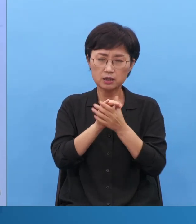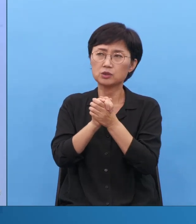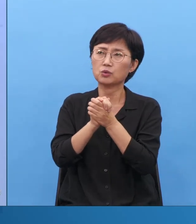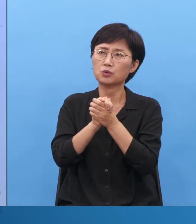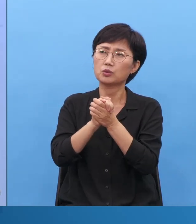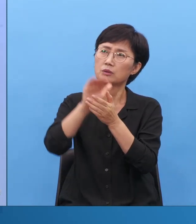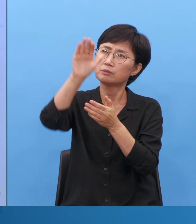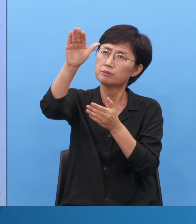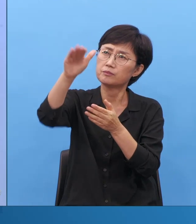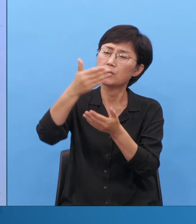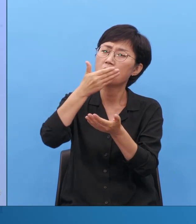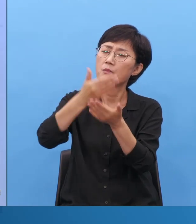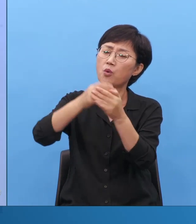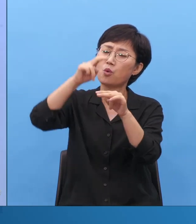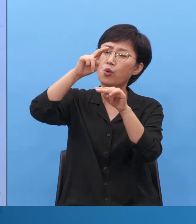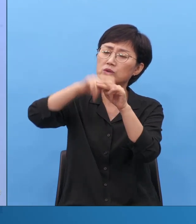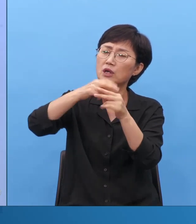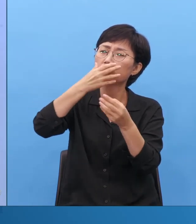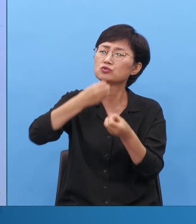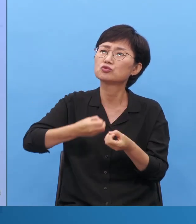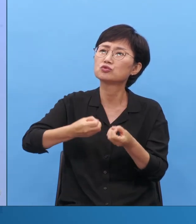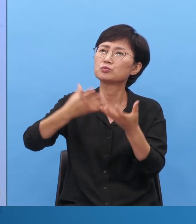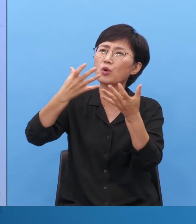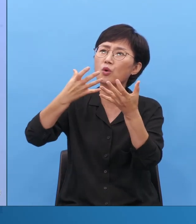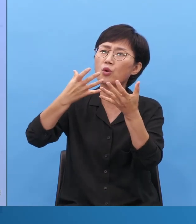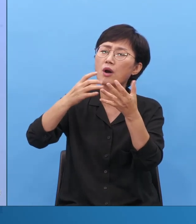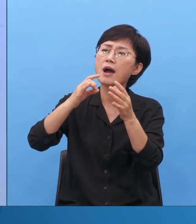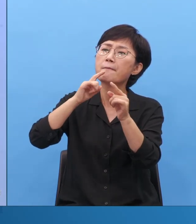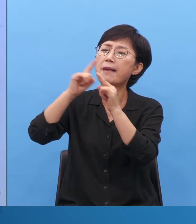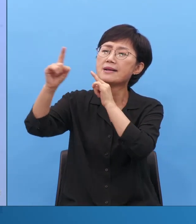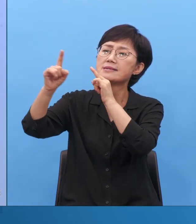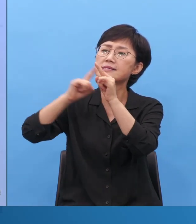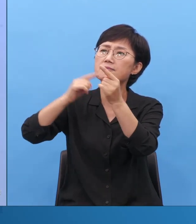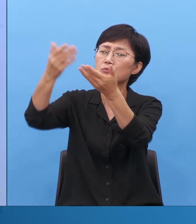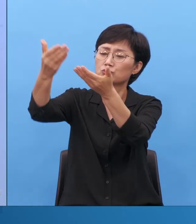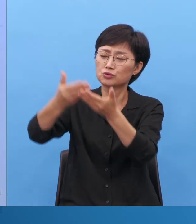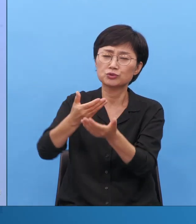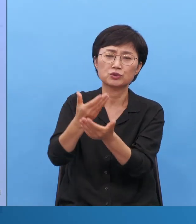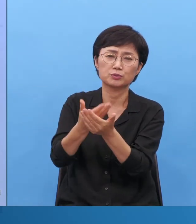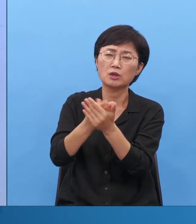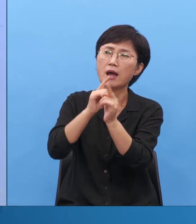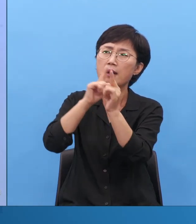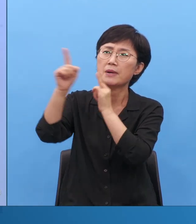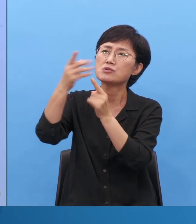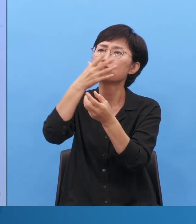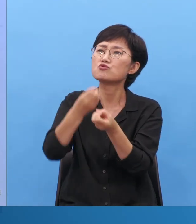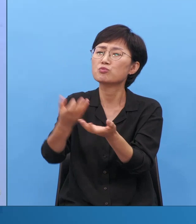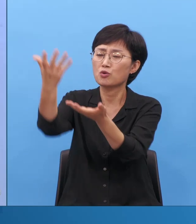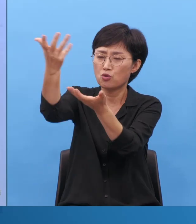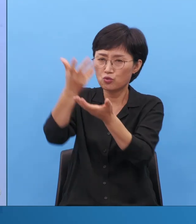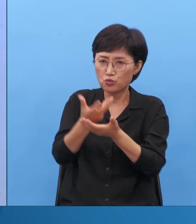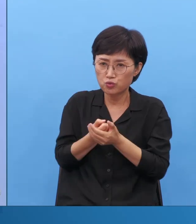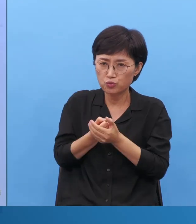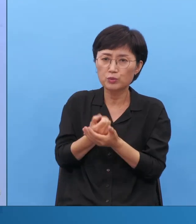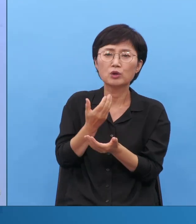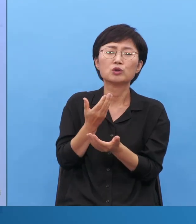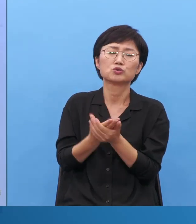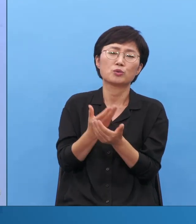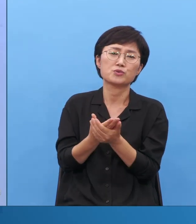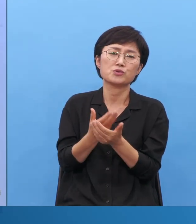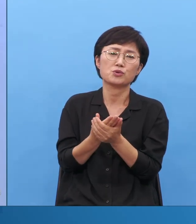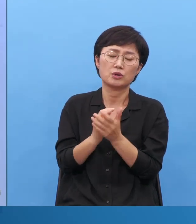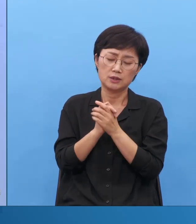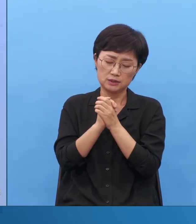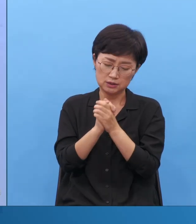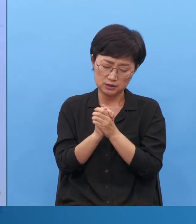pray. 성삼위 하나님 축복 임하지만 그 말씀이 내게 임하는 거예요. The blessings of the 237, the blessings of the throne 일주당 coming upon you. 기도해서 전달된단